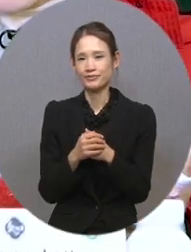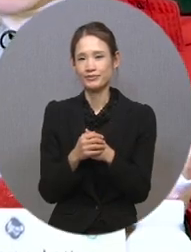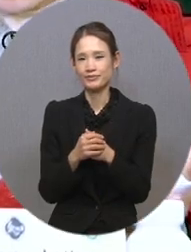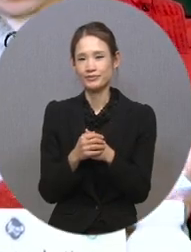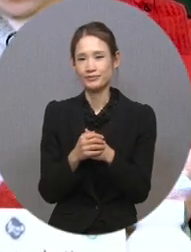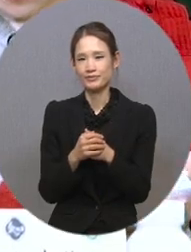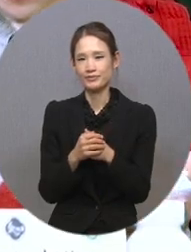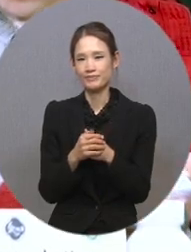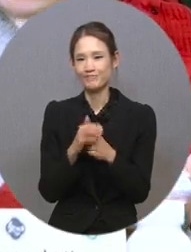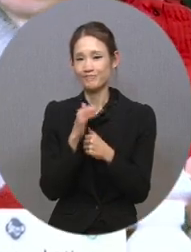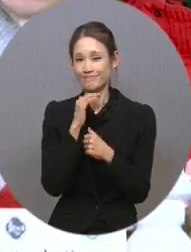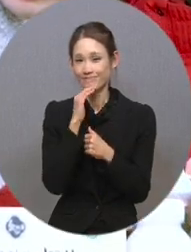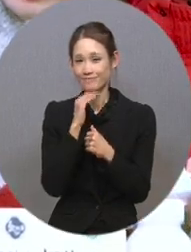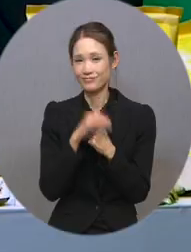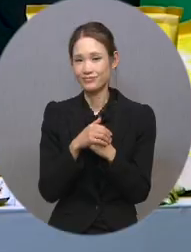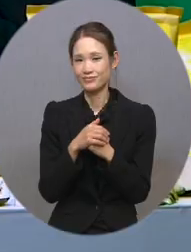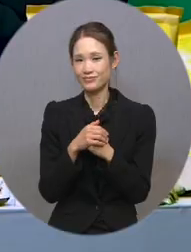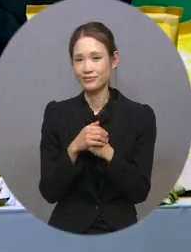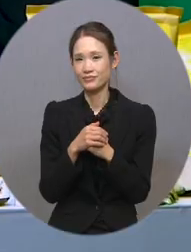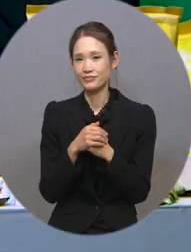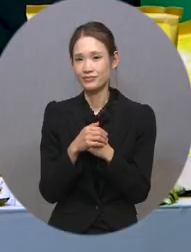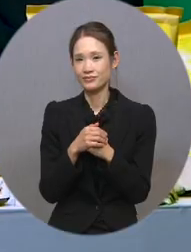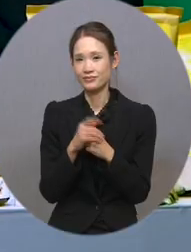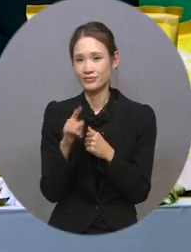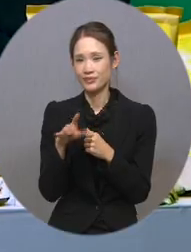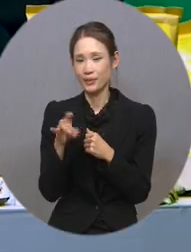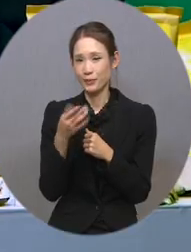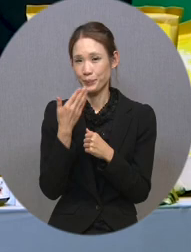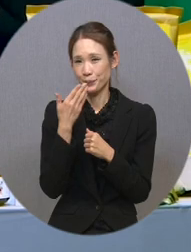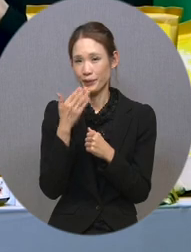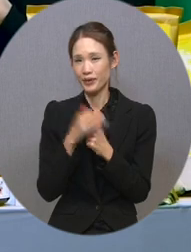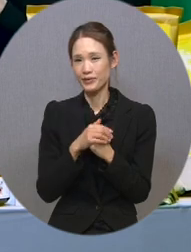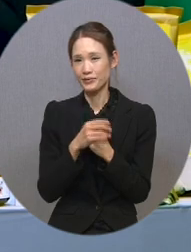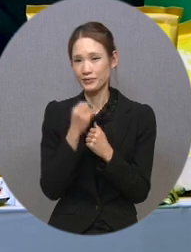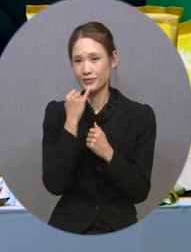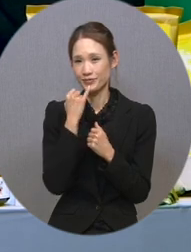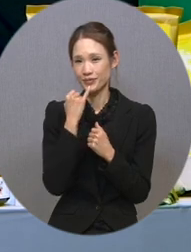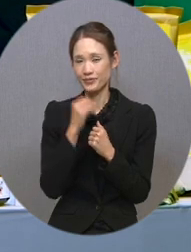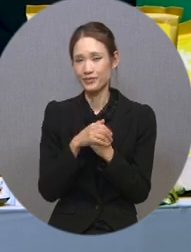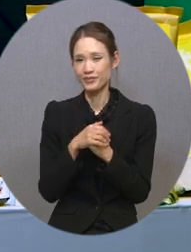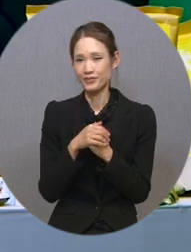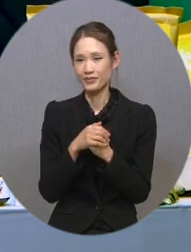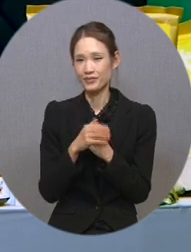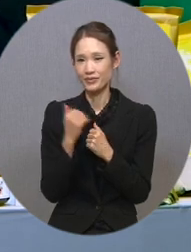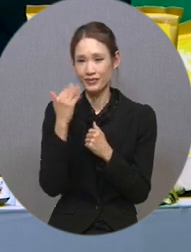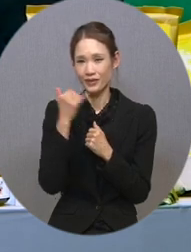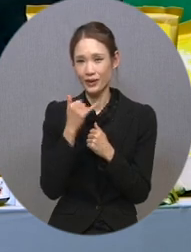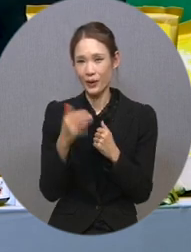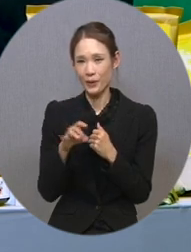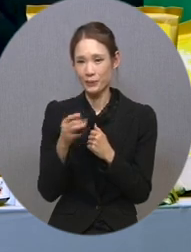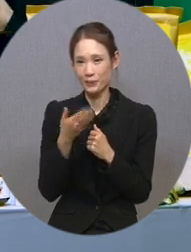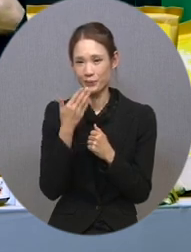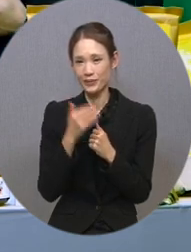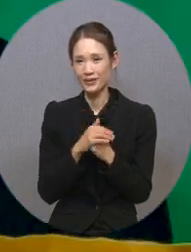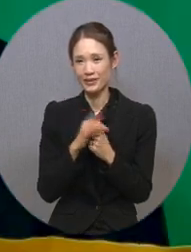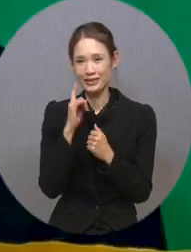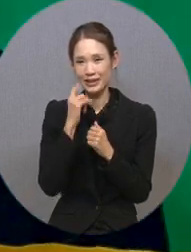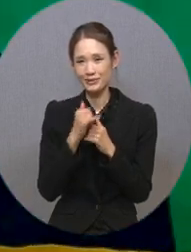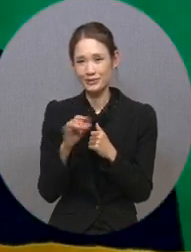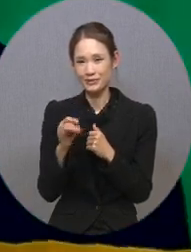아우 기다리세요. 오 잠시만. 제가 먼저 먹어도 될까요? 당연하지. 원래 얼음 먼저 드셔야 되는데. 아니요 이쁜 사람